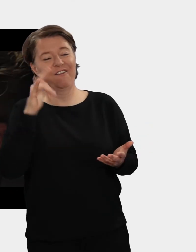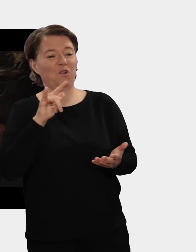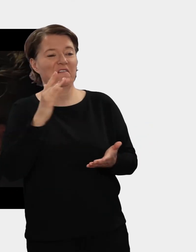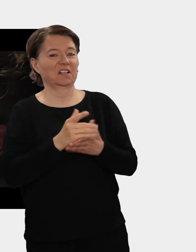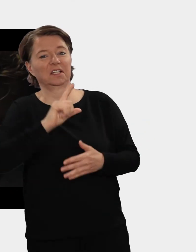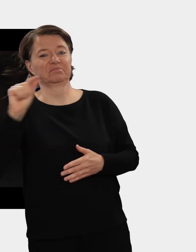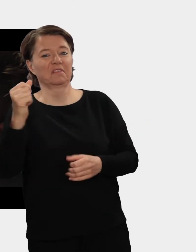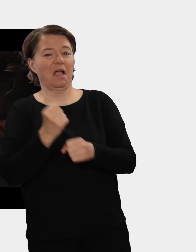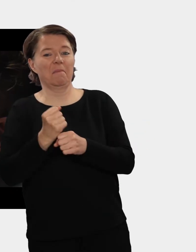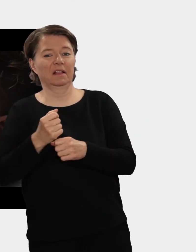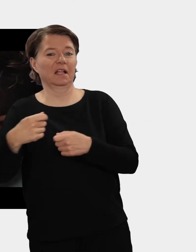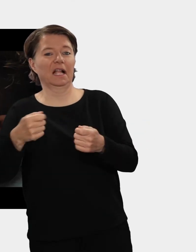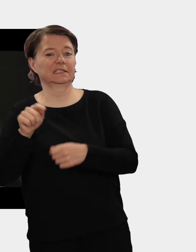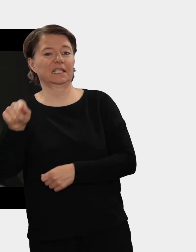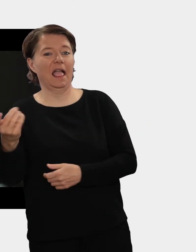dann direkt in die Kanzlei.